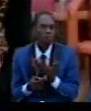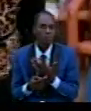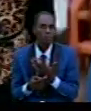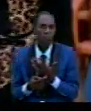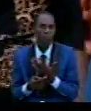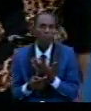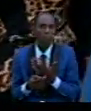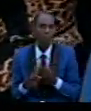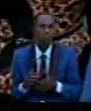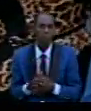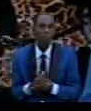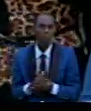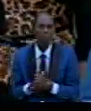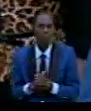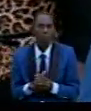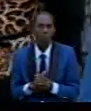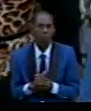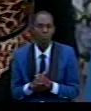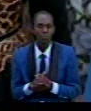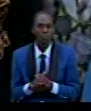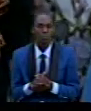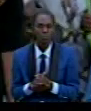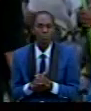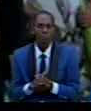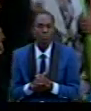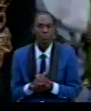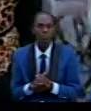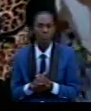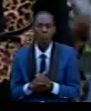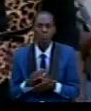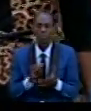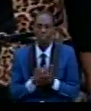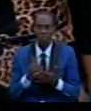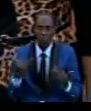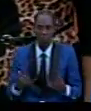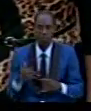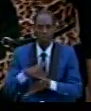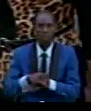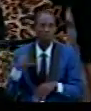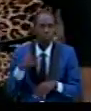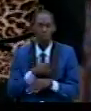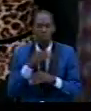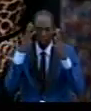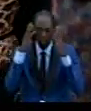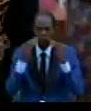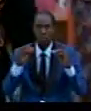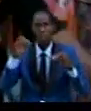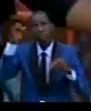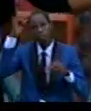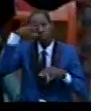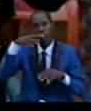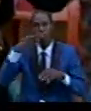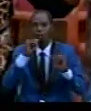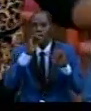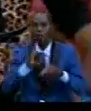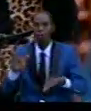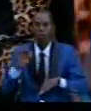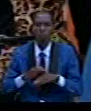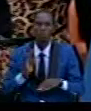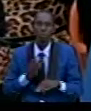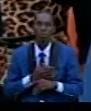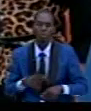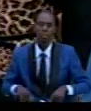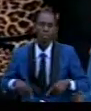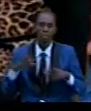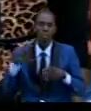de grâce dans nos vies au nom de Jésus-Christ. And even tonight we will experience showers of blessing upon our lives. Nous prions au nom de Jésus.